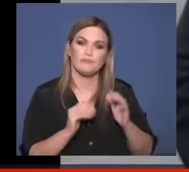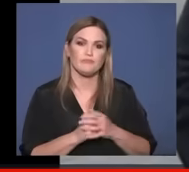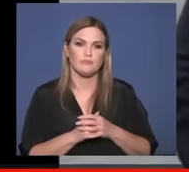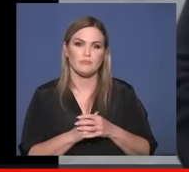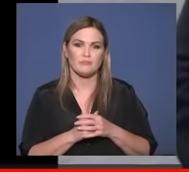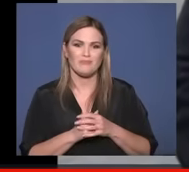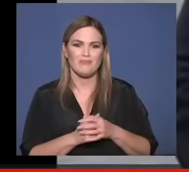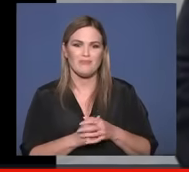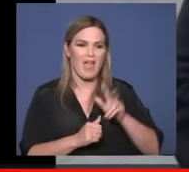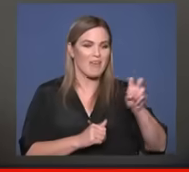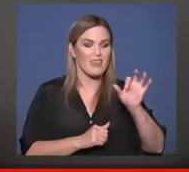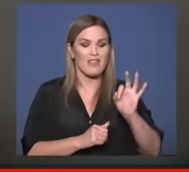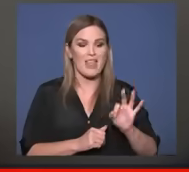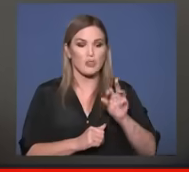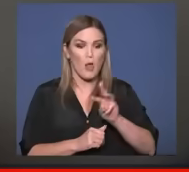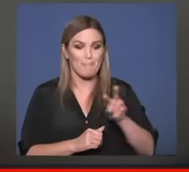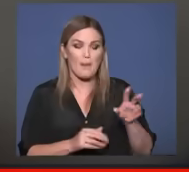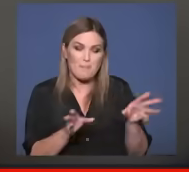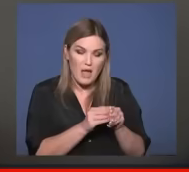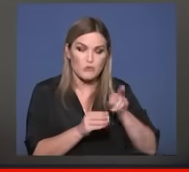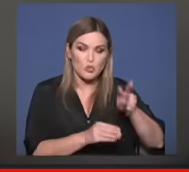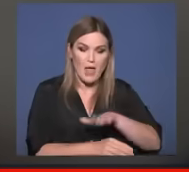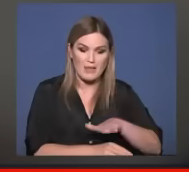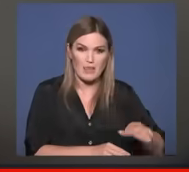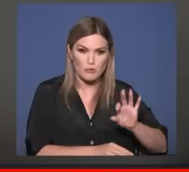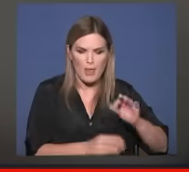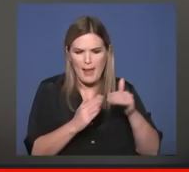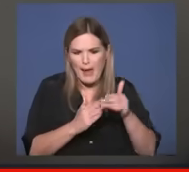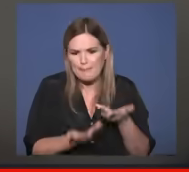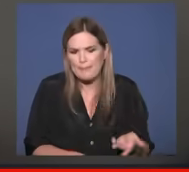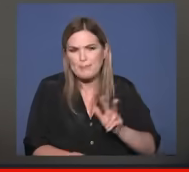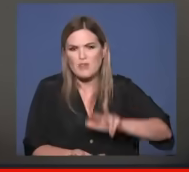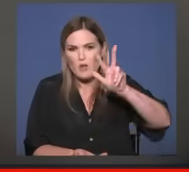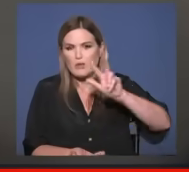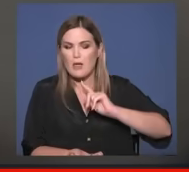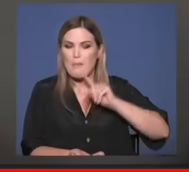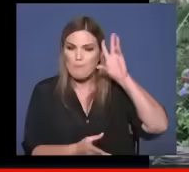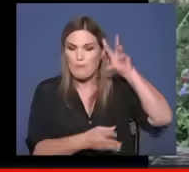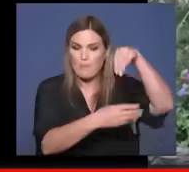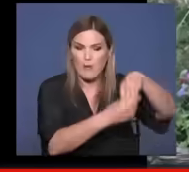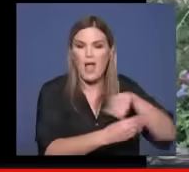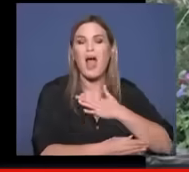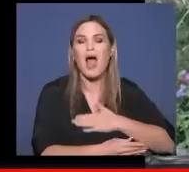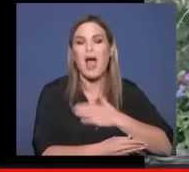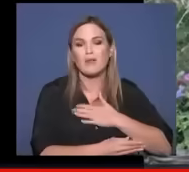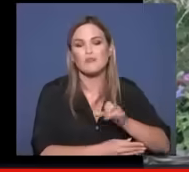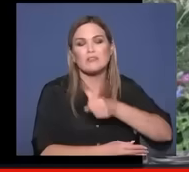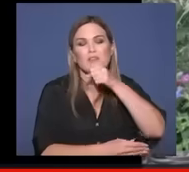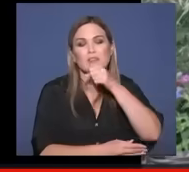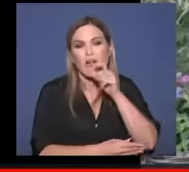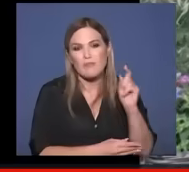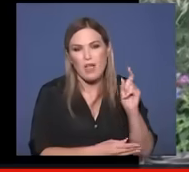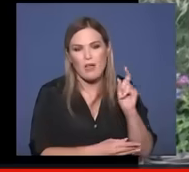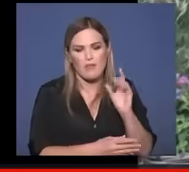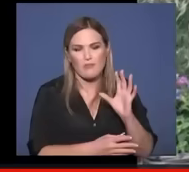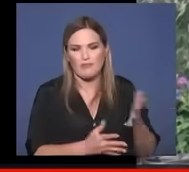עדי וטל שואם עם שני ילדיהם גרים בכלל בצפון, אבל באו לחג אצל סבא וסבתא בבארי ומצאו את עצמם בלב